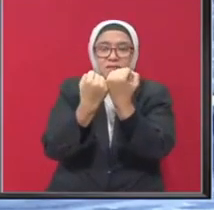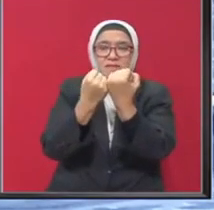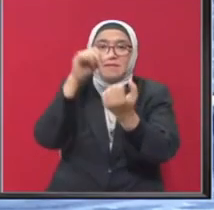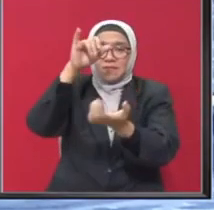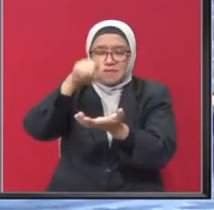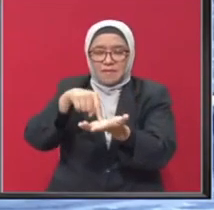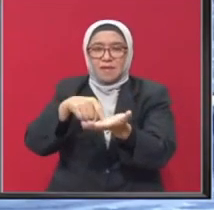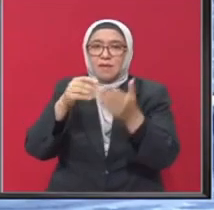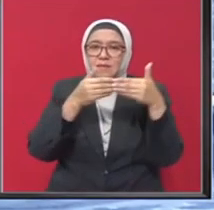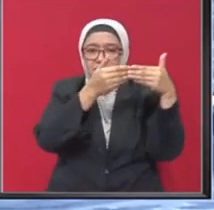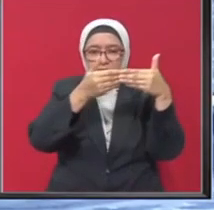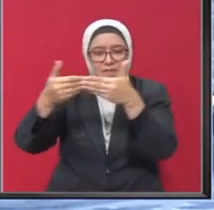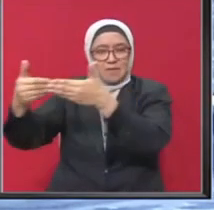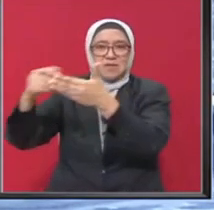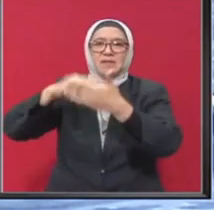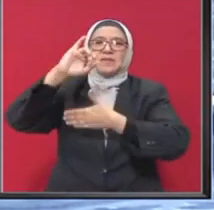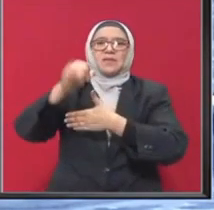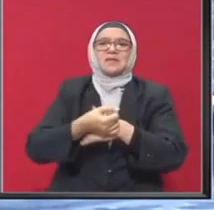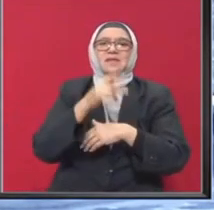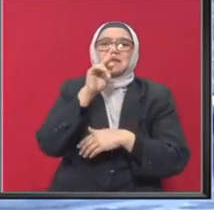Project GB